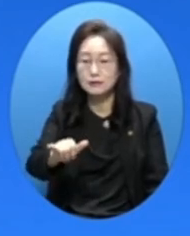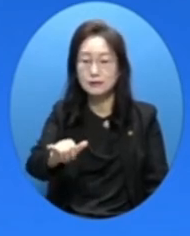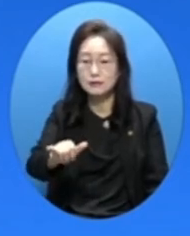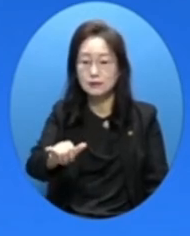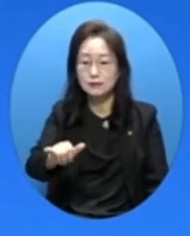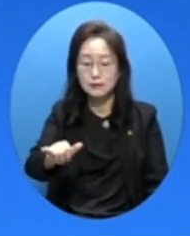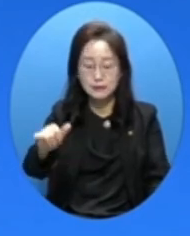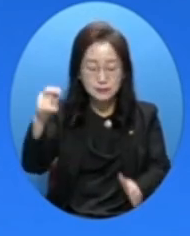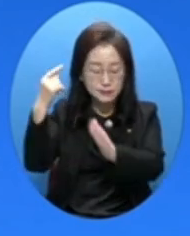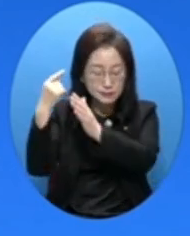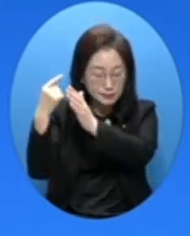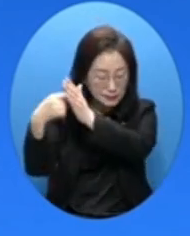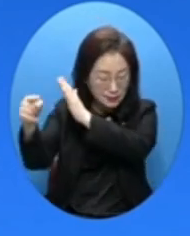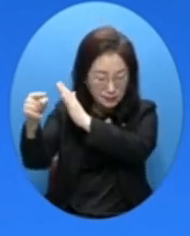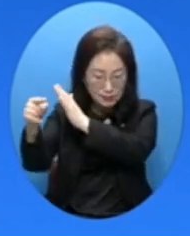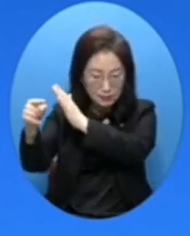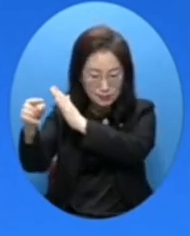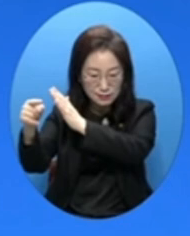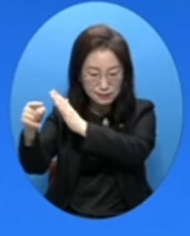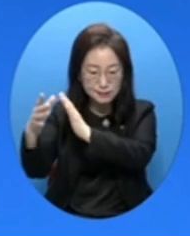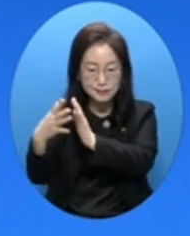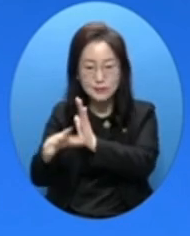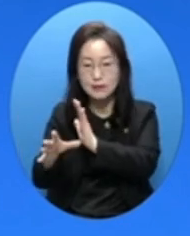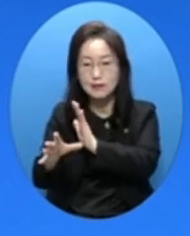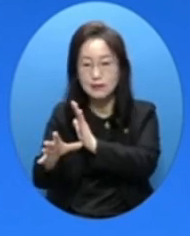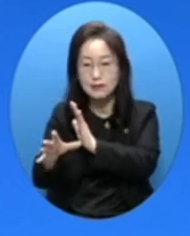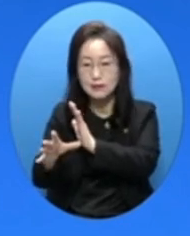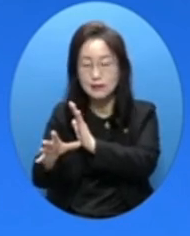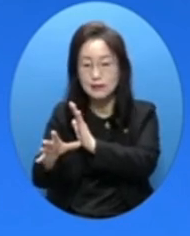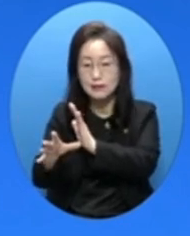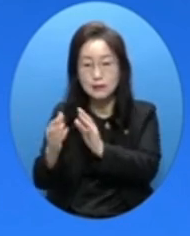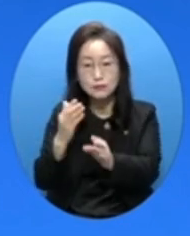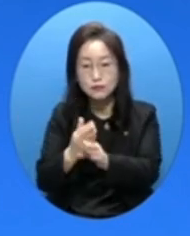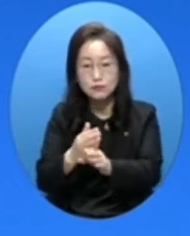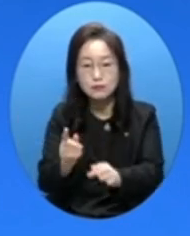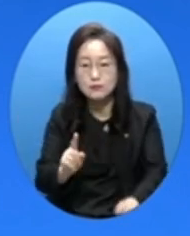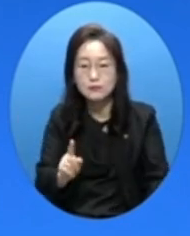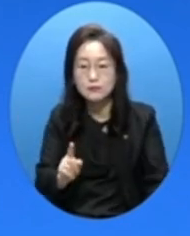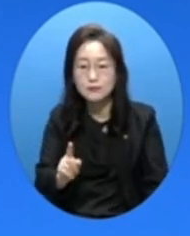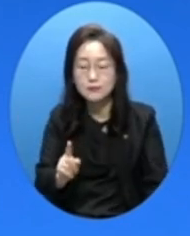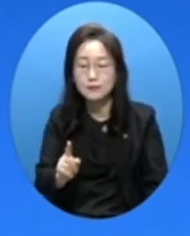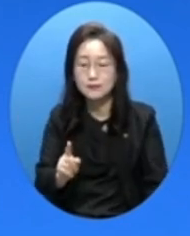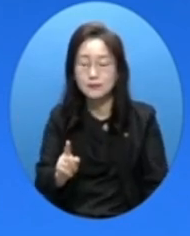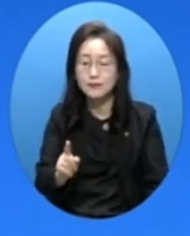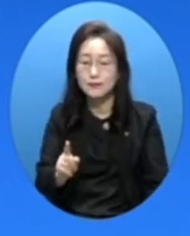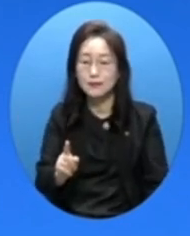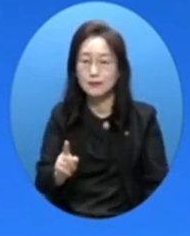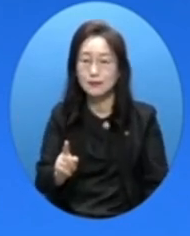말 안 듣고 나가서 방탕한 삶을 살고 있습니까?